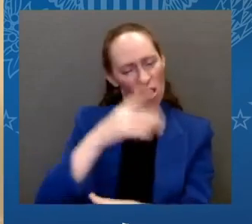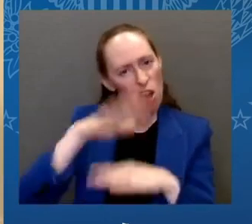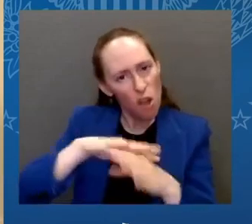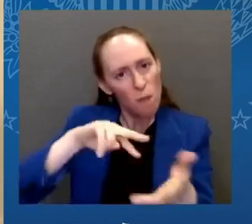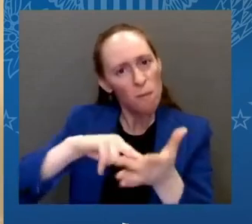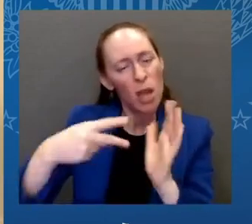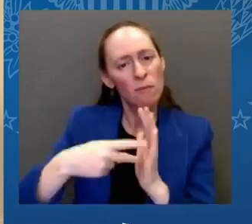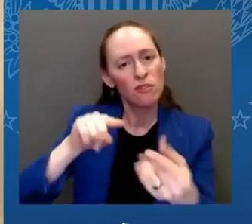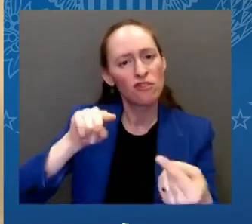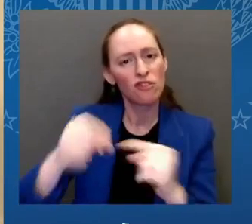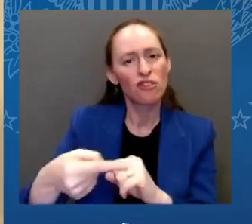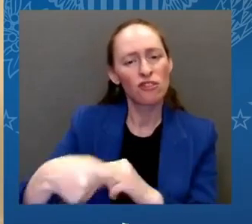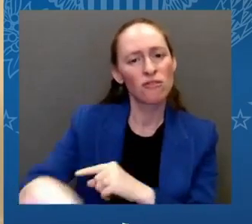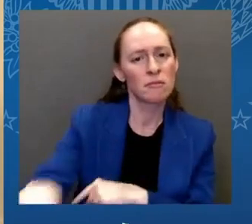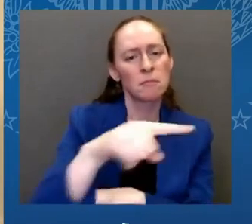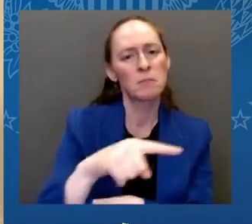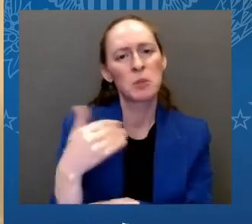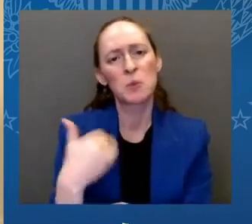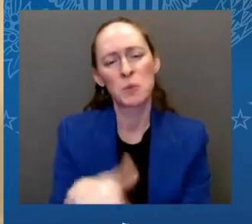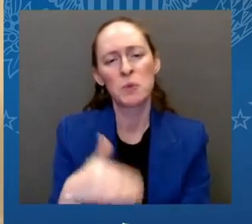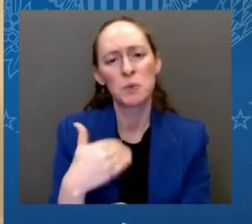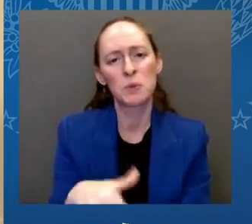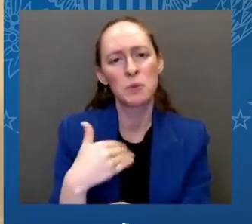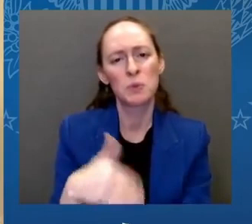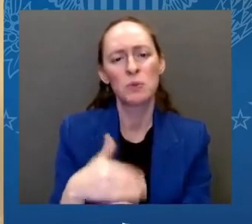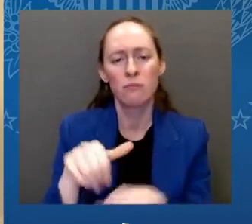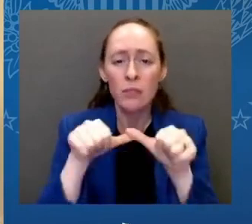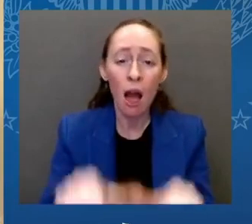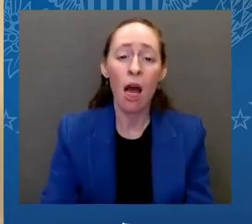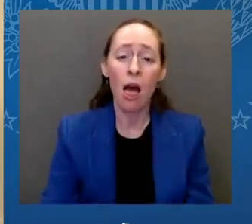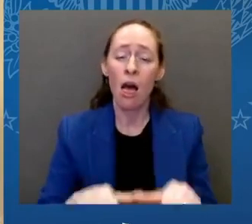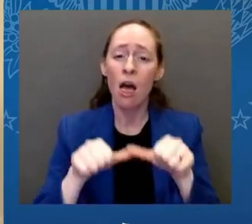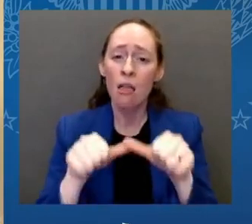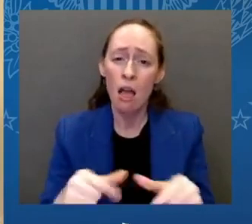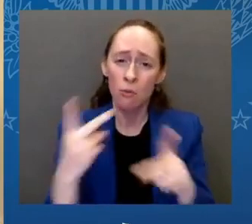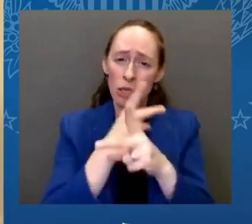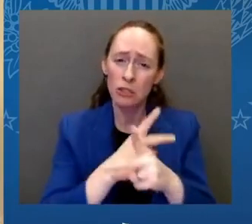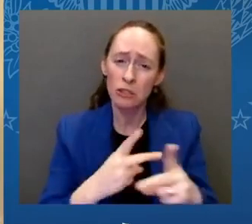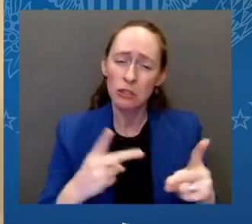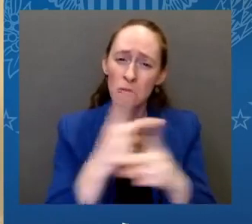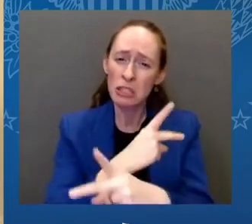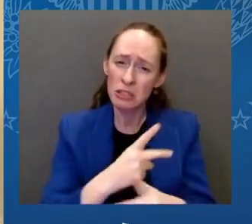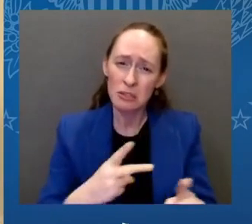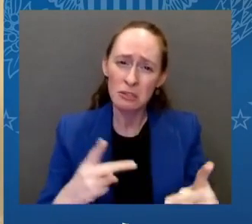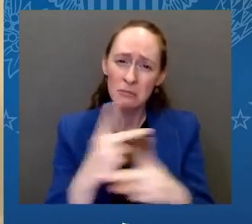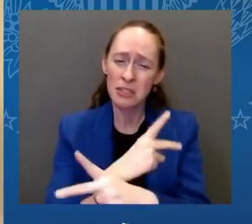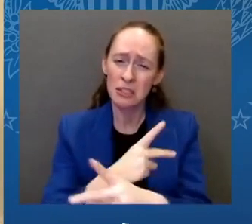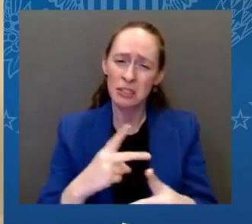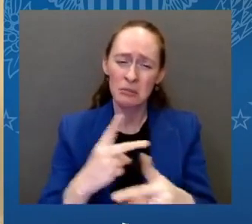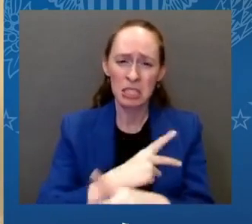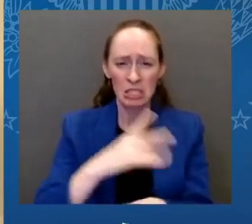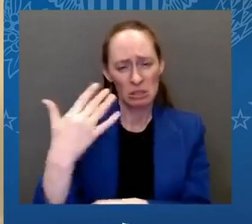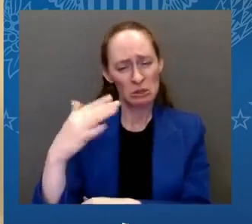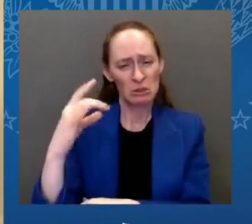нечувані жорстокості, яку росіяни допускали в відношенні до мирного населення, жінок,